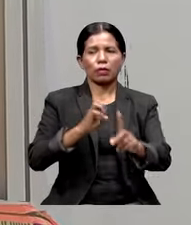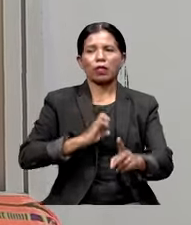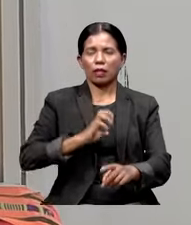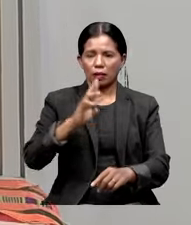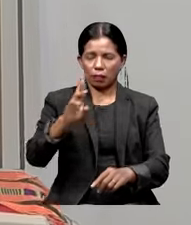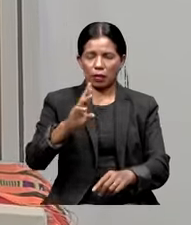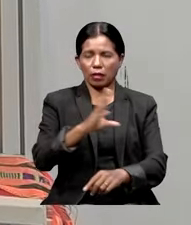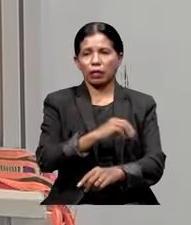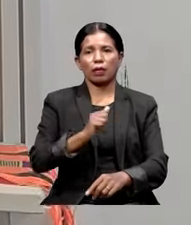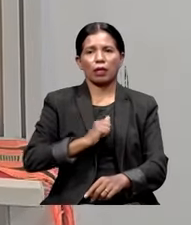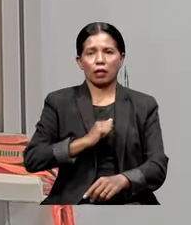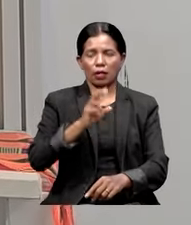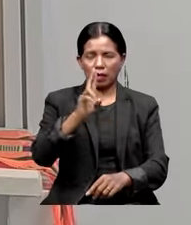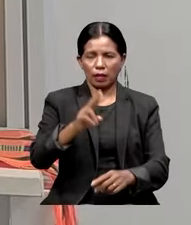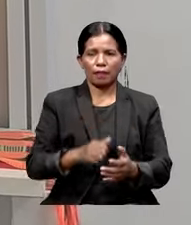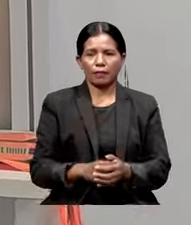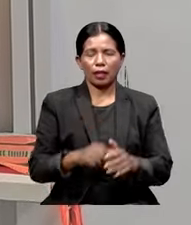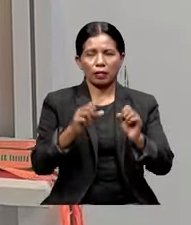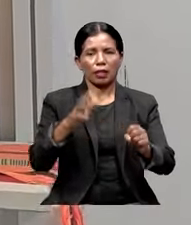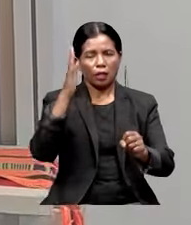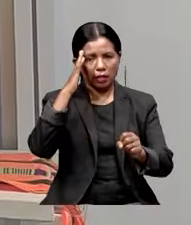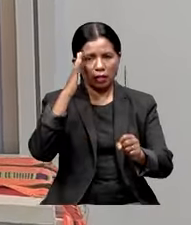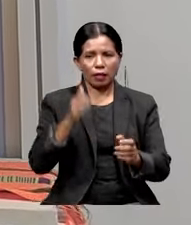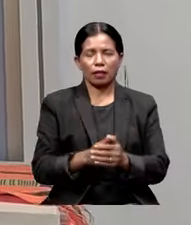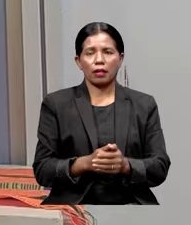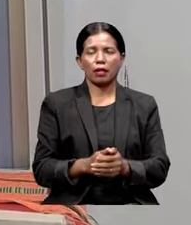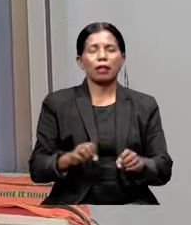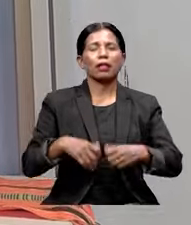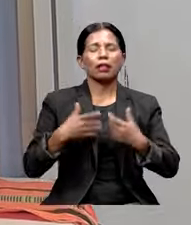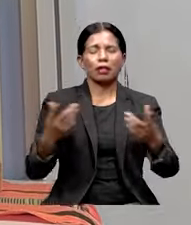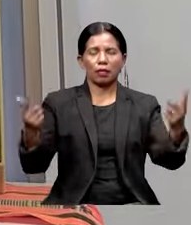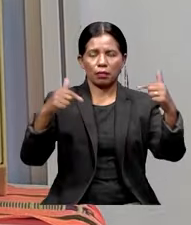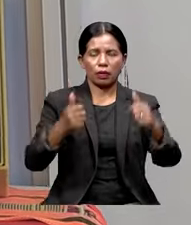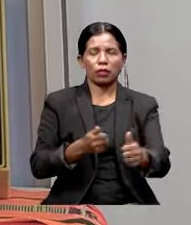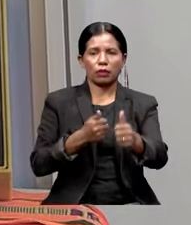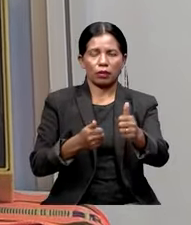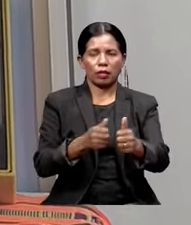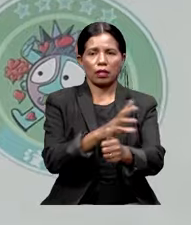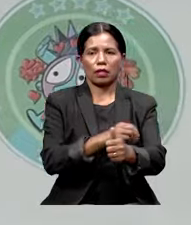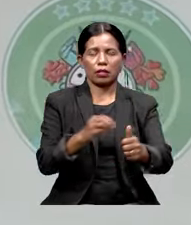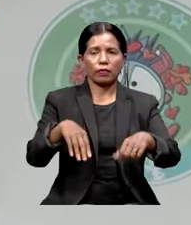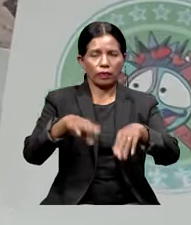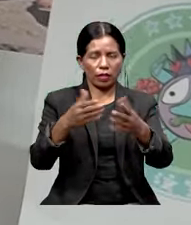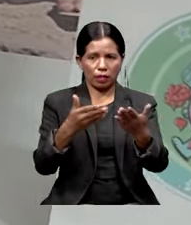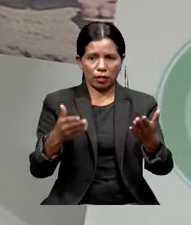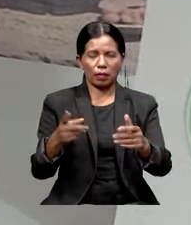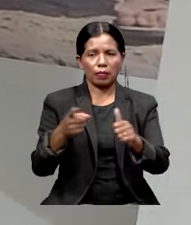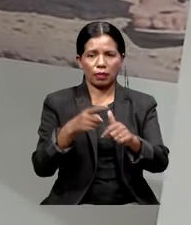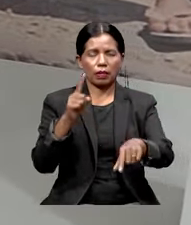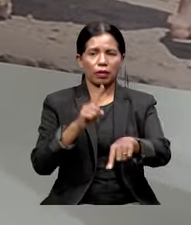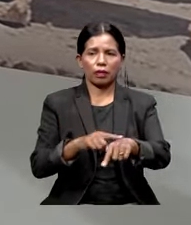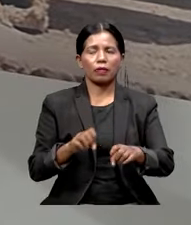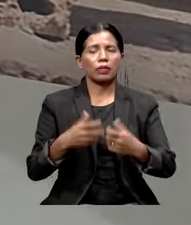aindeo. Mana bela tene? Dari Hirona mana sih ramai tuir expo? Ini nih hanya sang dahulu oh,